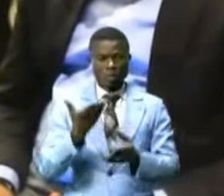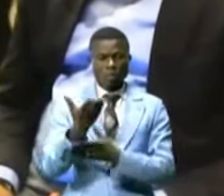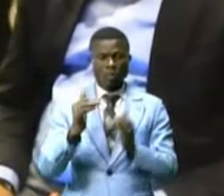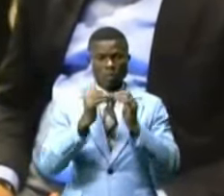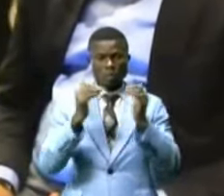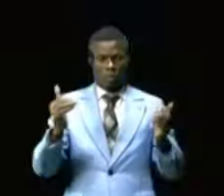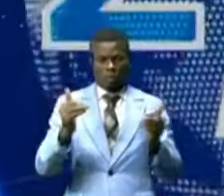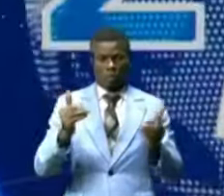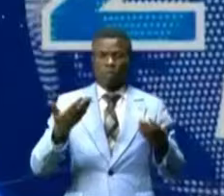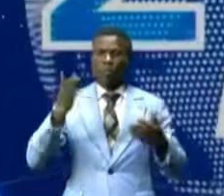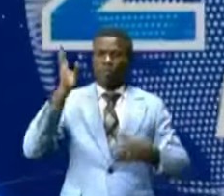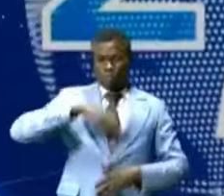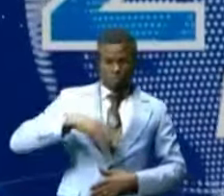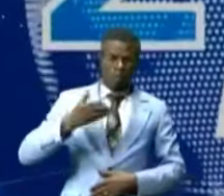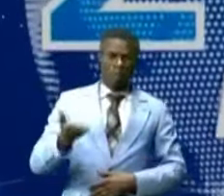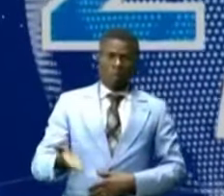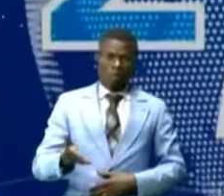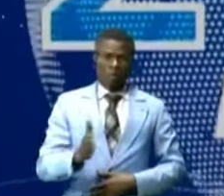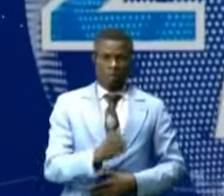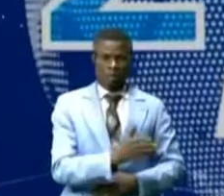l'eau.